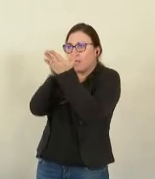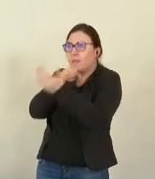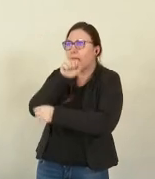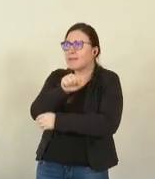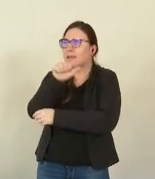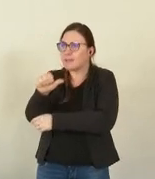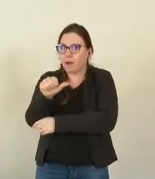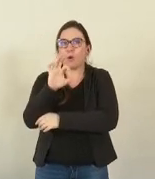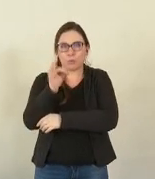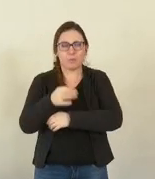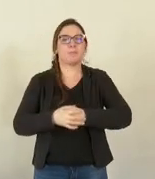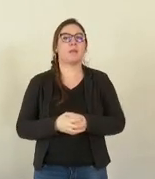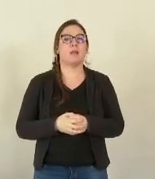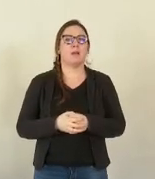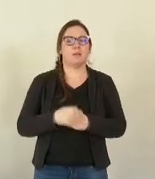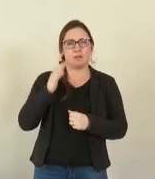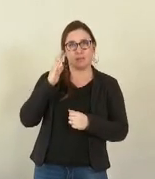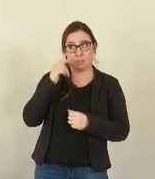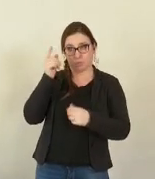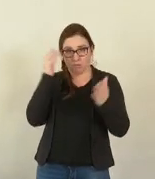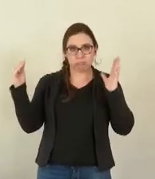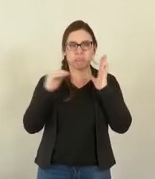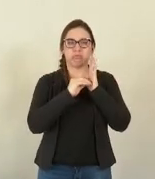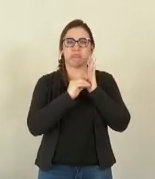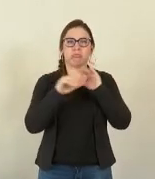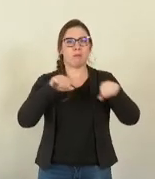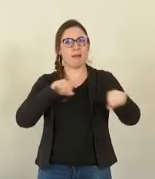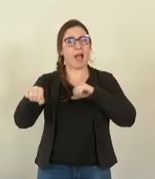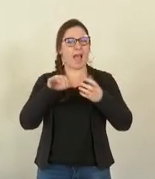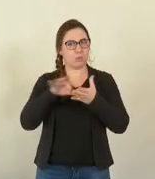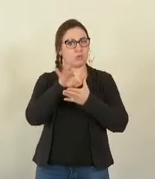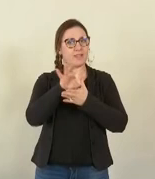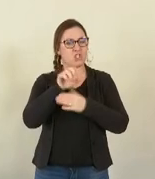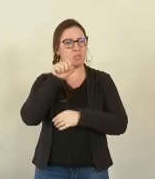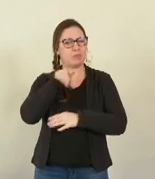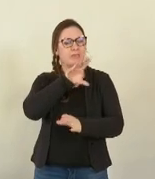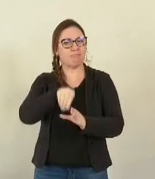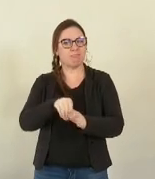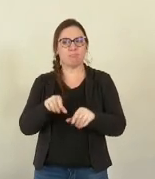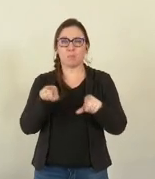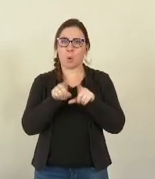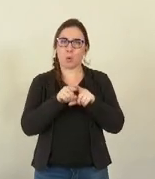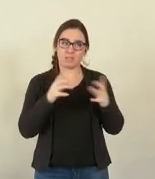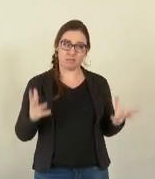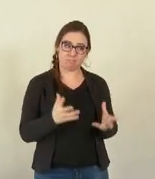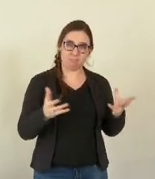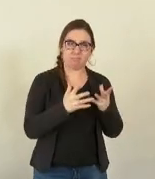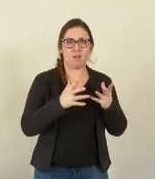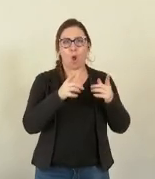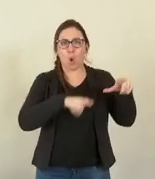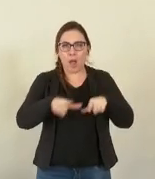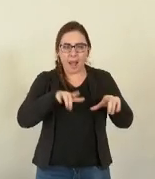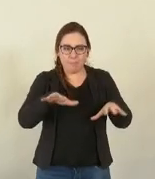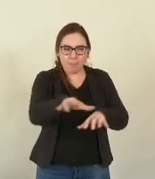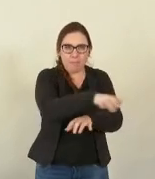sociale de l'alimentation figurait d'ailleurs comme une des actions de cette stratégie tout comme le soutien direct aux acteurs locaux qui intègrent